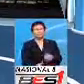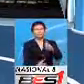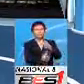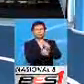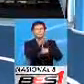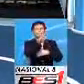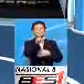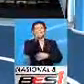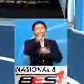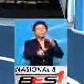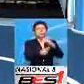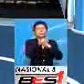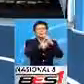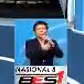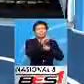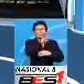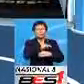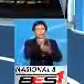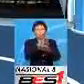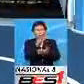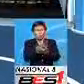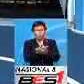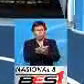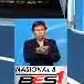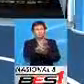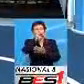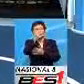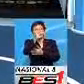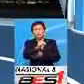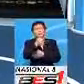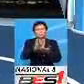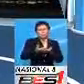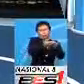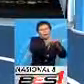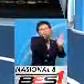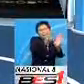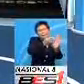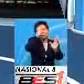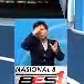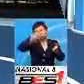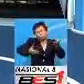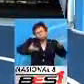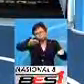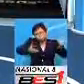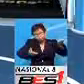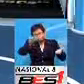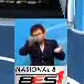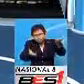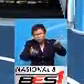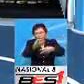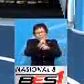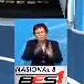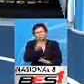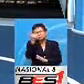timbalan menteri kewangan Datuk Johari Abdul Ghani pula menyarankan kepada institusi perbankan untuk memberi pertimbangan sewajarnya bagi peminjam yang